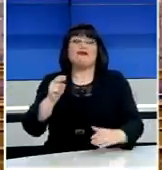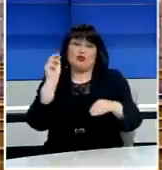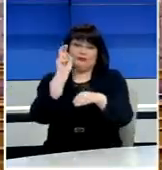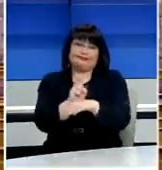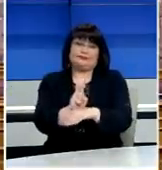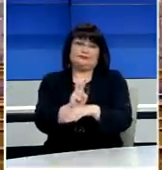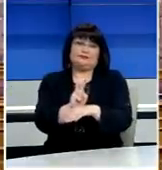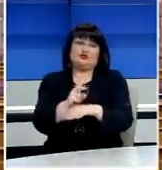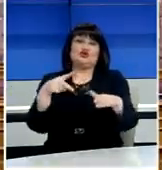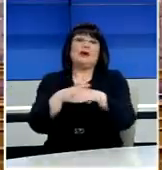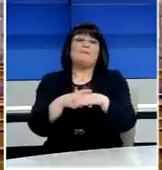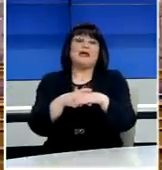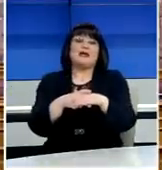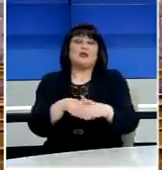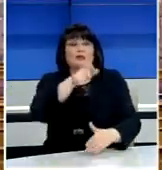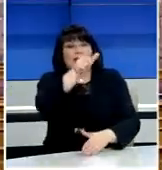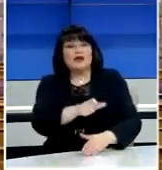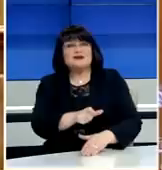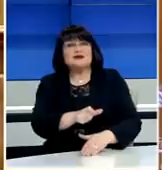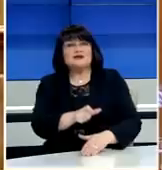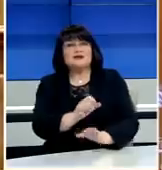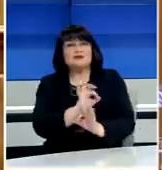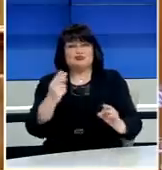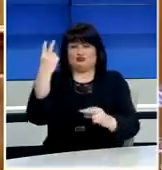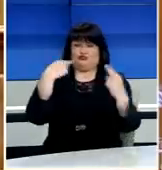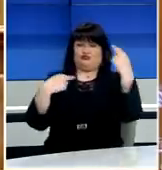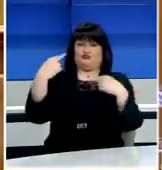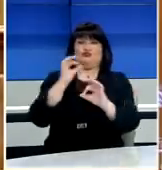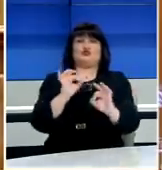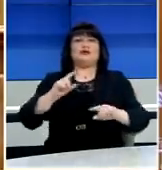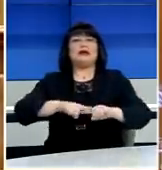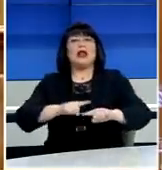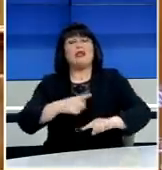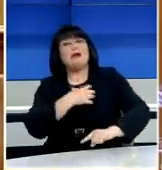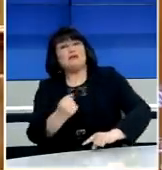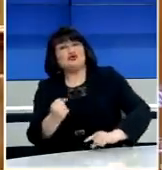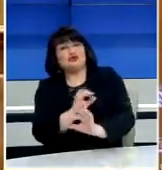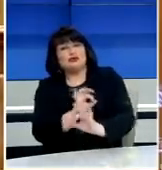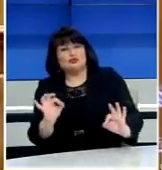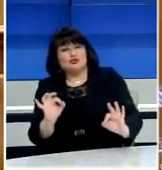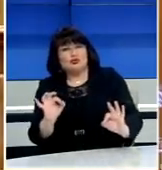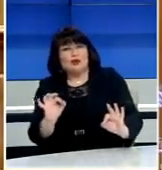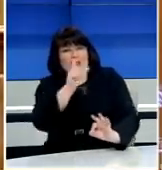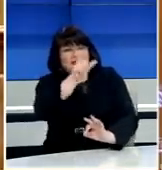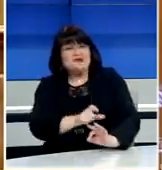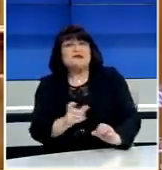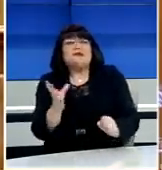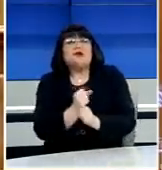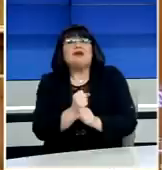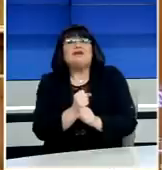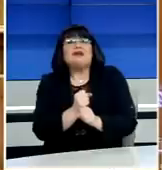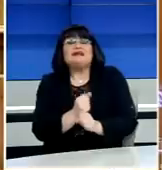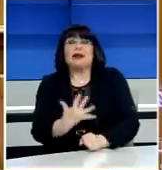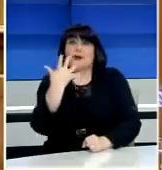μην αξιοποιήσετε λοιπόν αυτή την αξιοπιστία της χώρας προκειμένου, καταθέτοντας, όπως είχαμε προαναγγείλει, 5